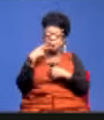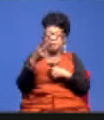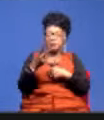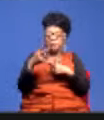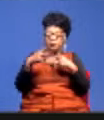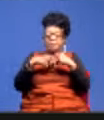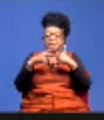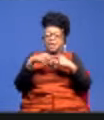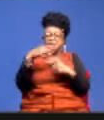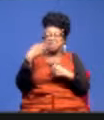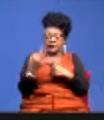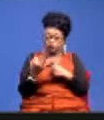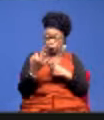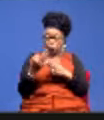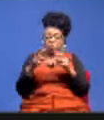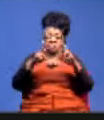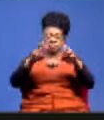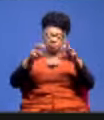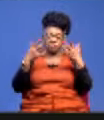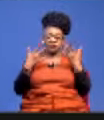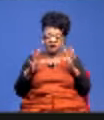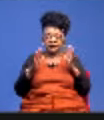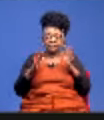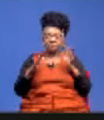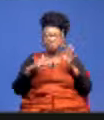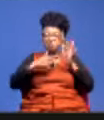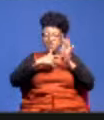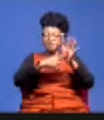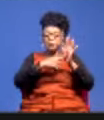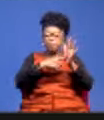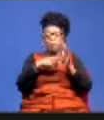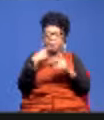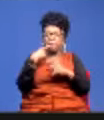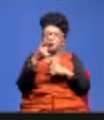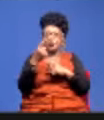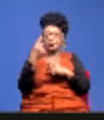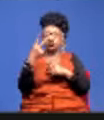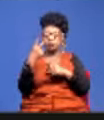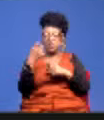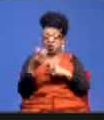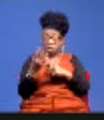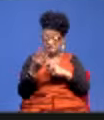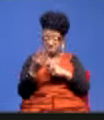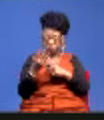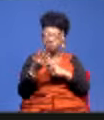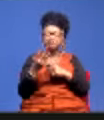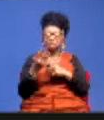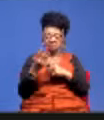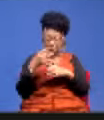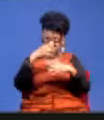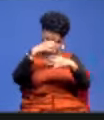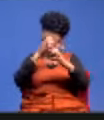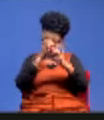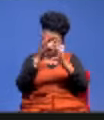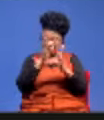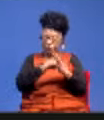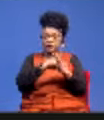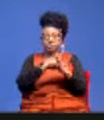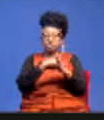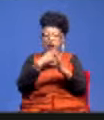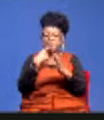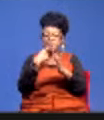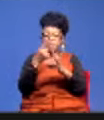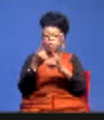687,233 wamekaguliwa. Sampuli 124 zimefanywa ukaguzi, sampuli 110 zikikosa maambukizi